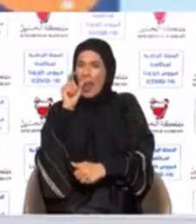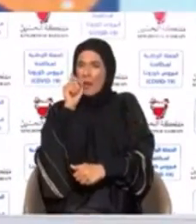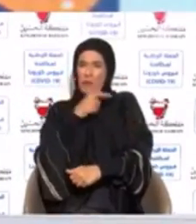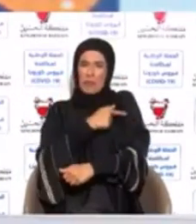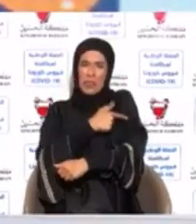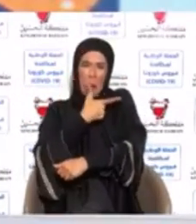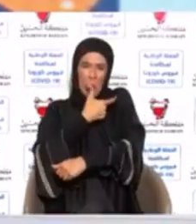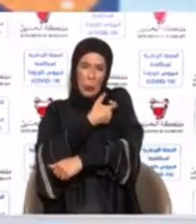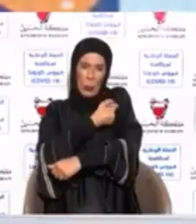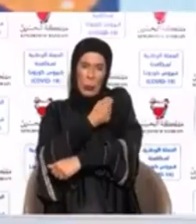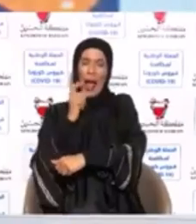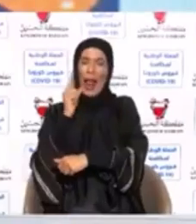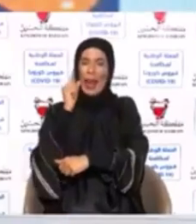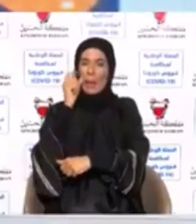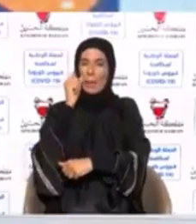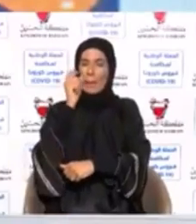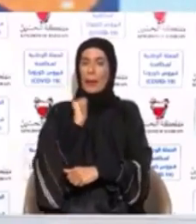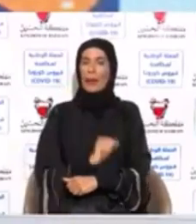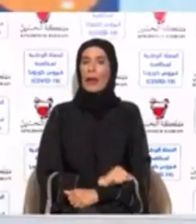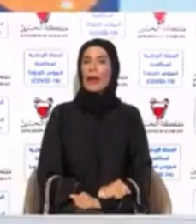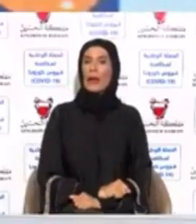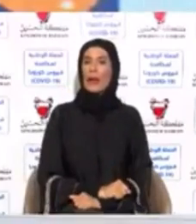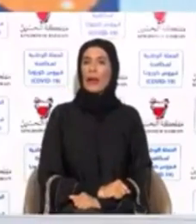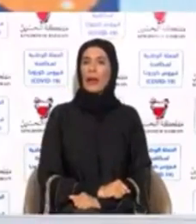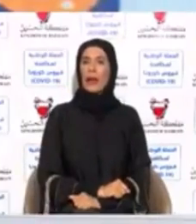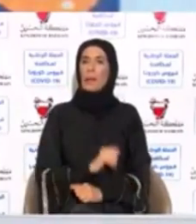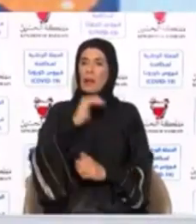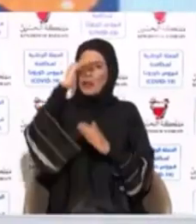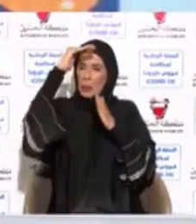وكذلك يزول خلال 12 ساعة.